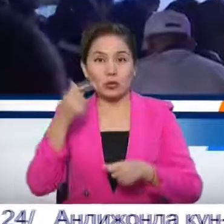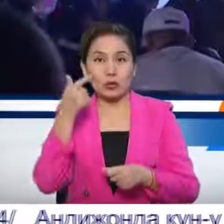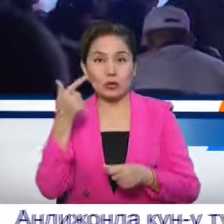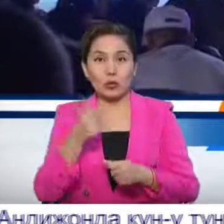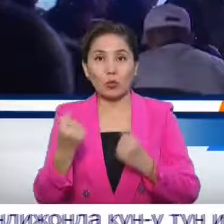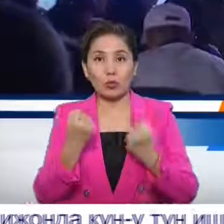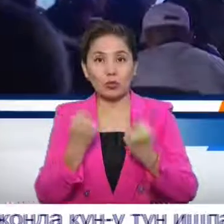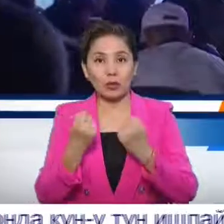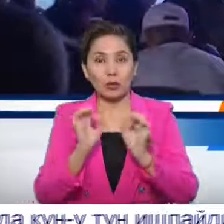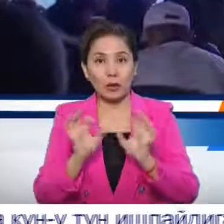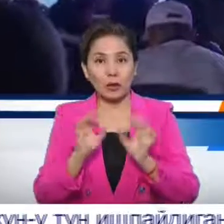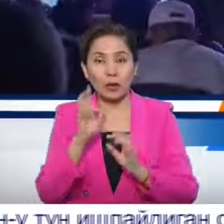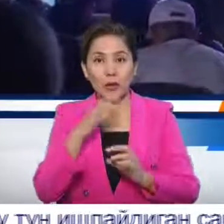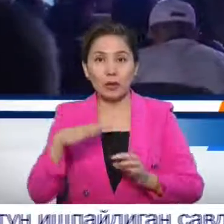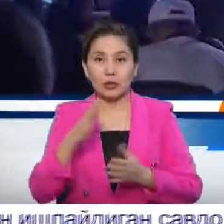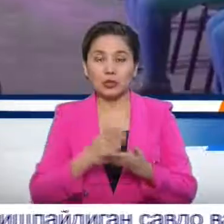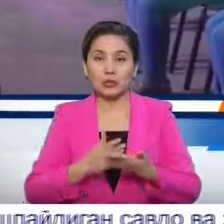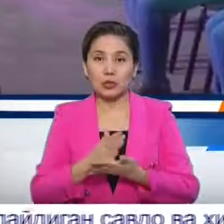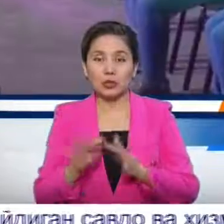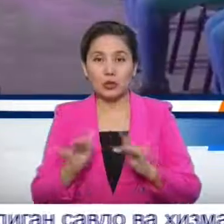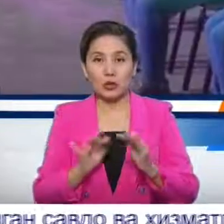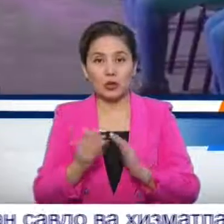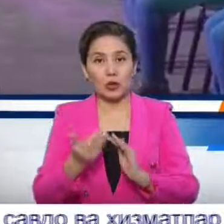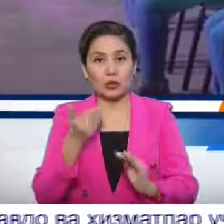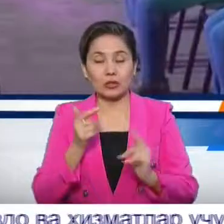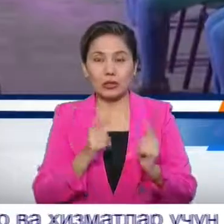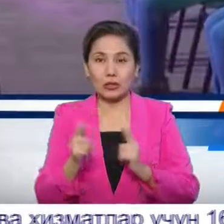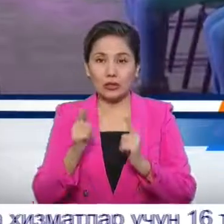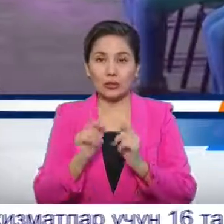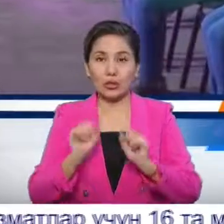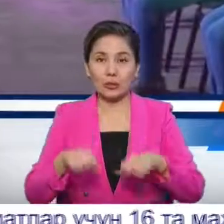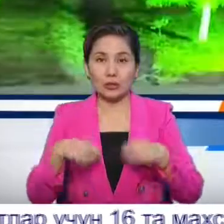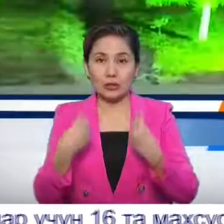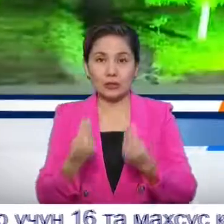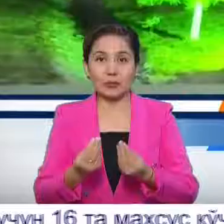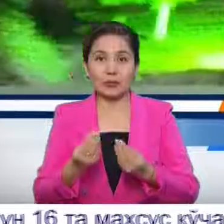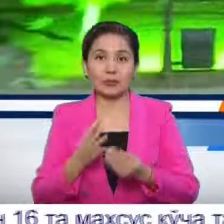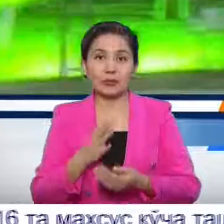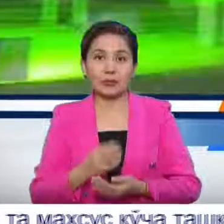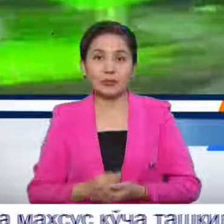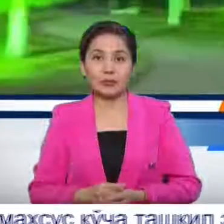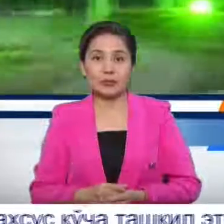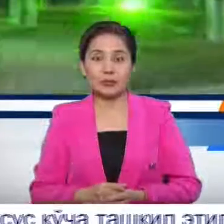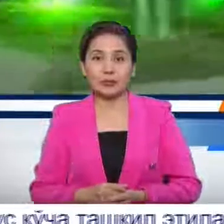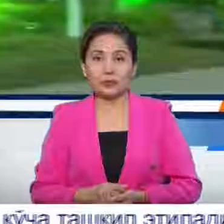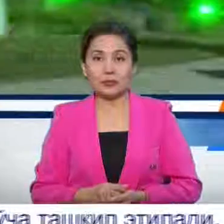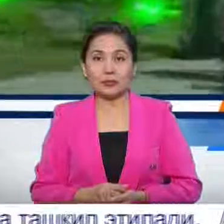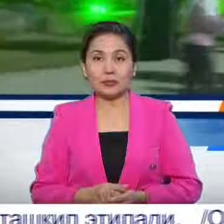savodxonliklarini mustahkamlab, mamlakatimiz siyosiy jarayonlarga oldindan tayyorgarlik ko'rish imkoniyatini ham taqdim etadi.